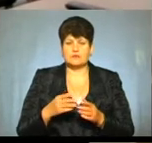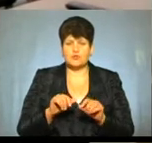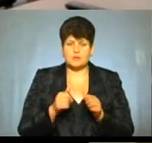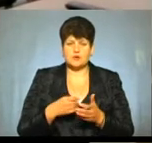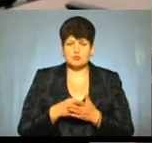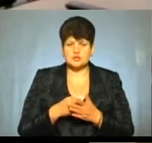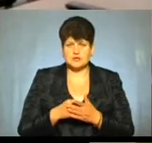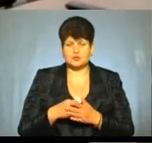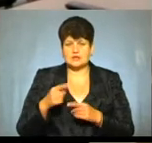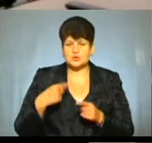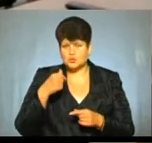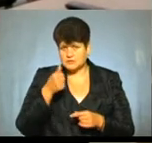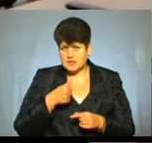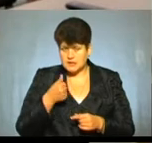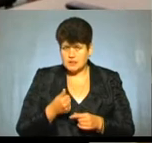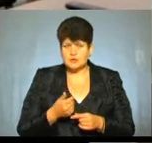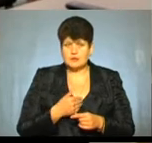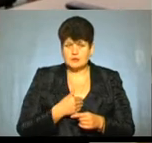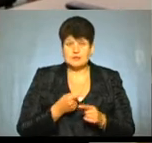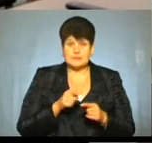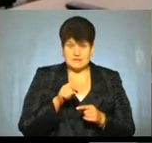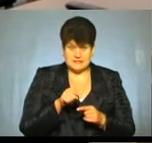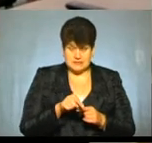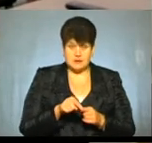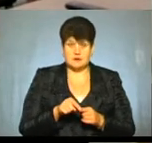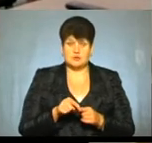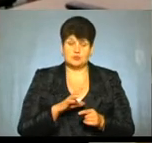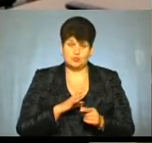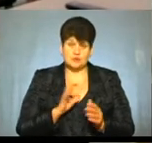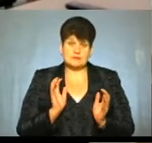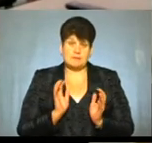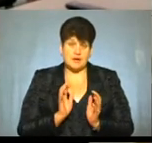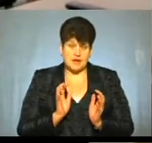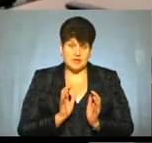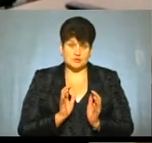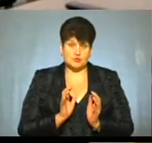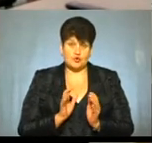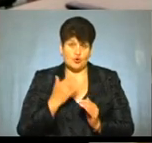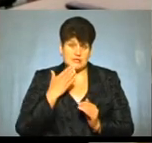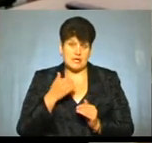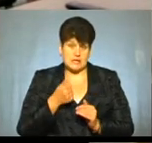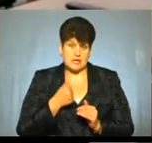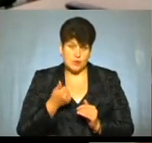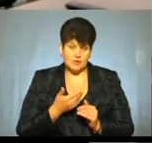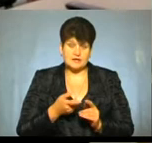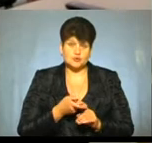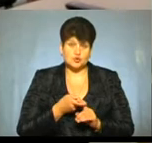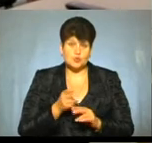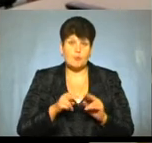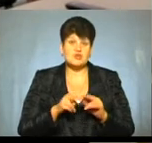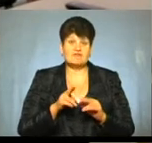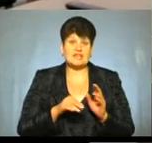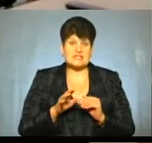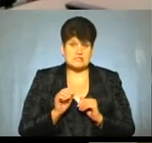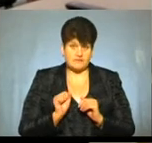державного бюджету на наступний рік я би хотів, щоб та динаміка, яка була збережена у розрізі останніх років, яка